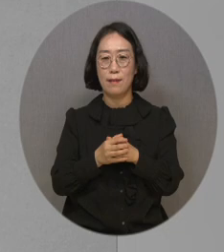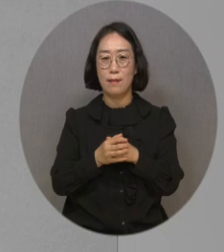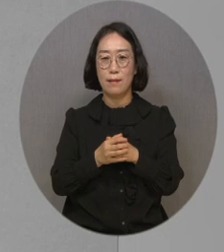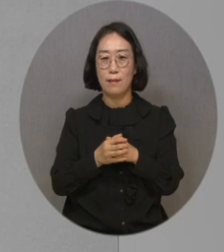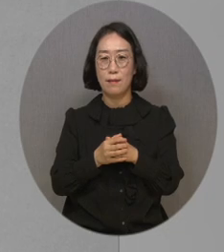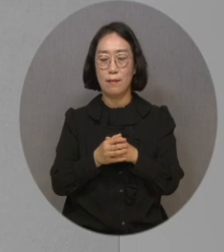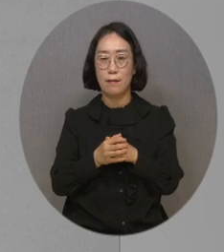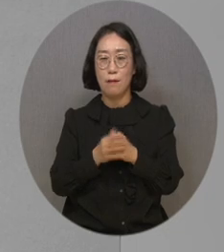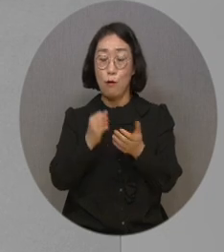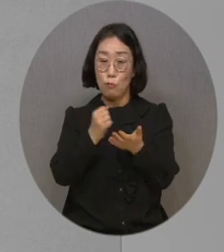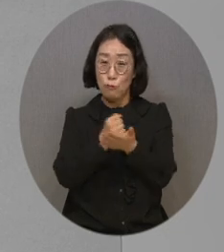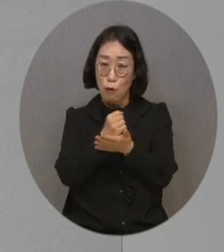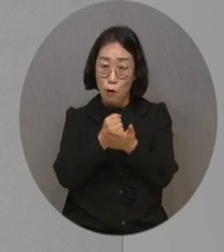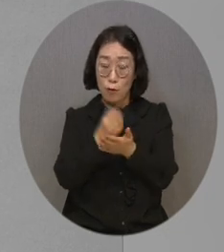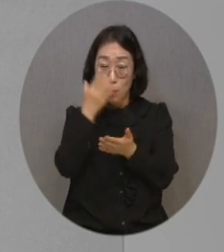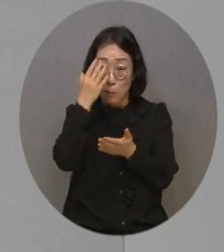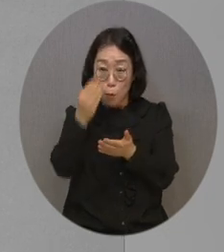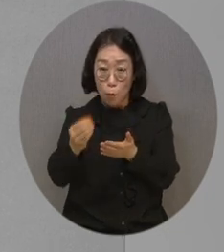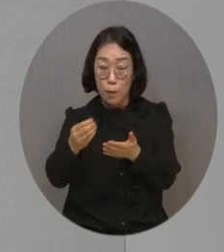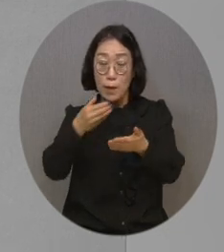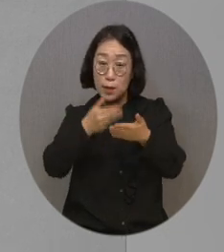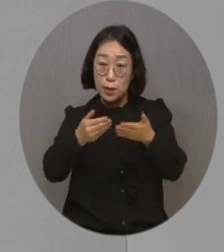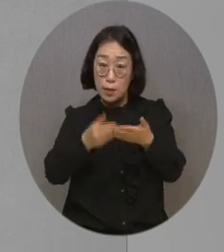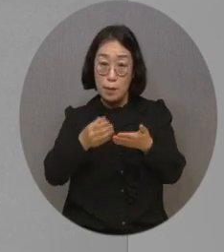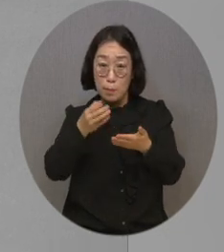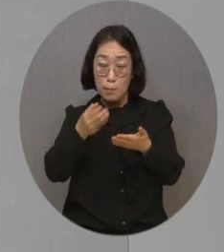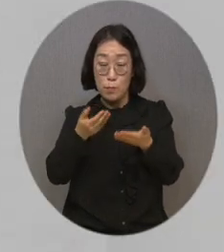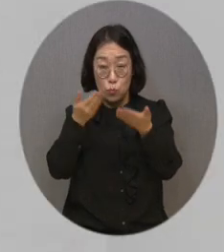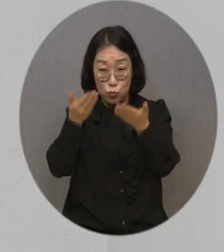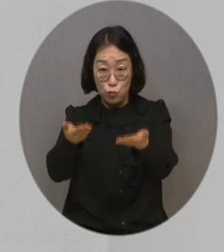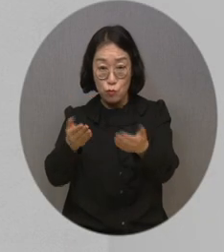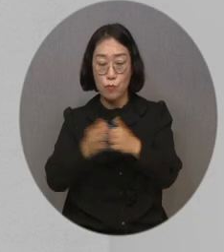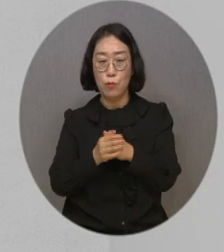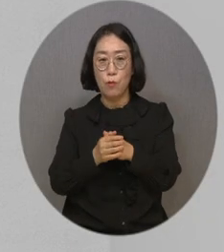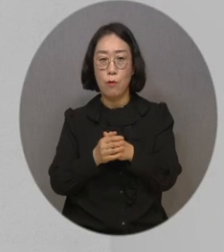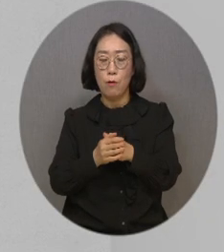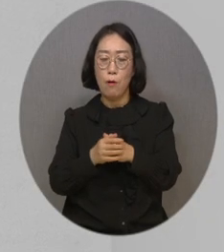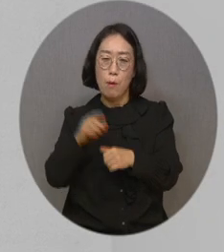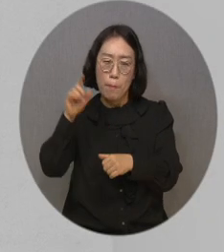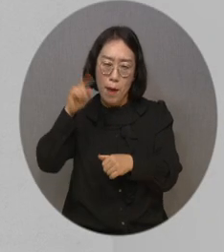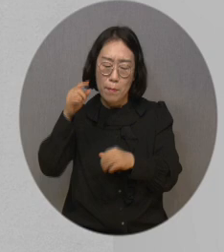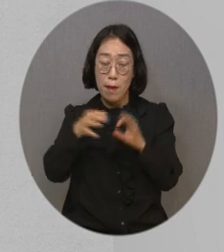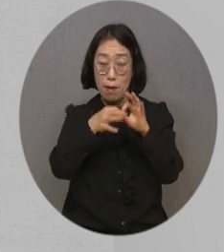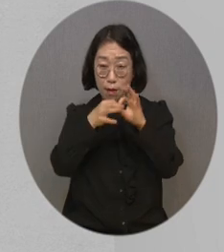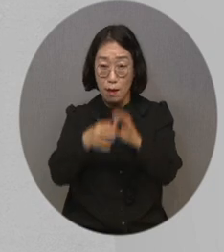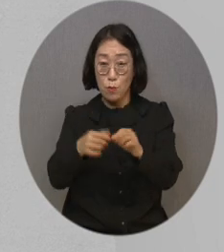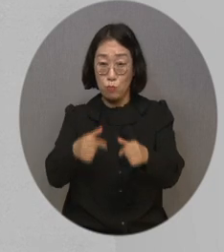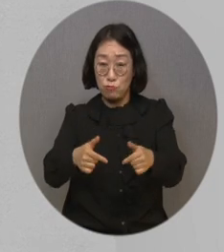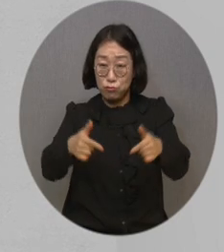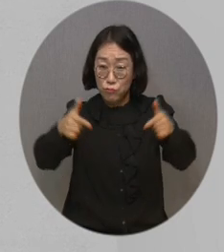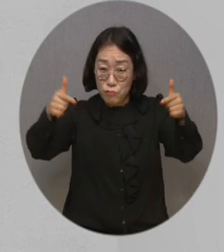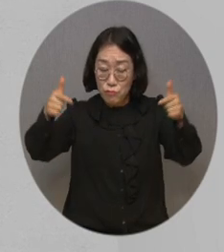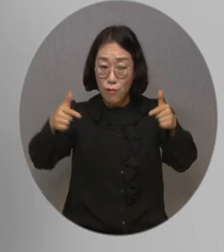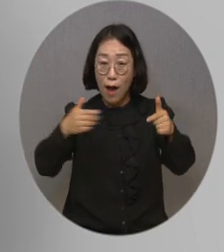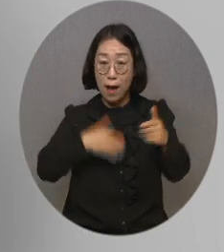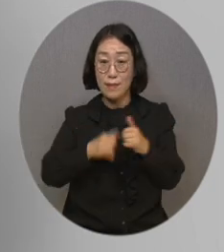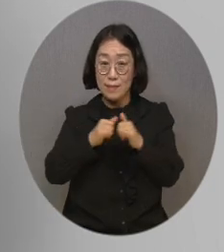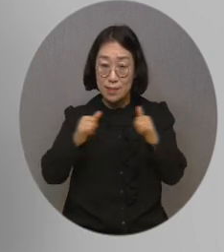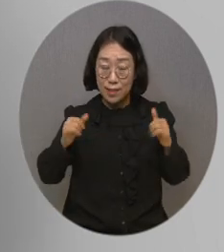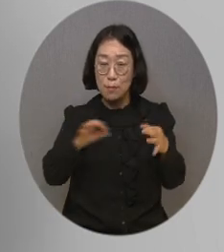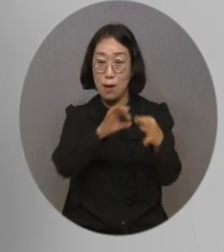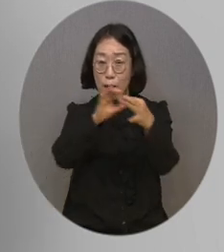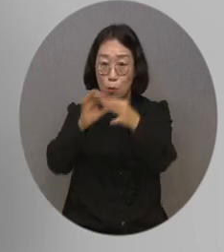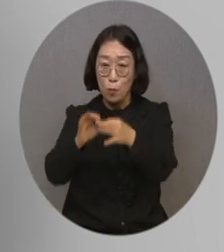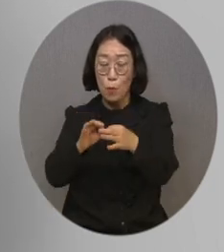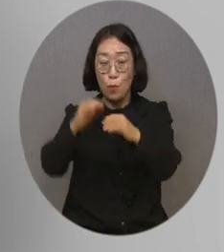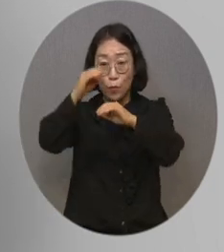우연히 접한 SNS에서 그림을 그려주기 시작한 것이 일상이 되어버린 작가는 특별한 인연들과 나누는 세상